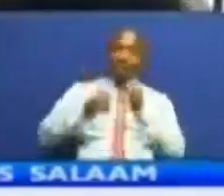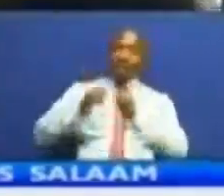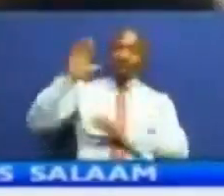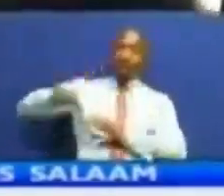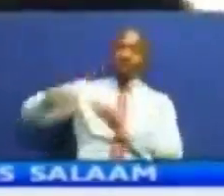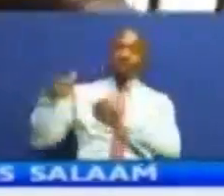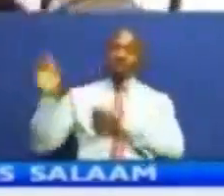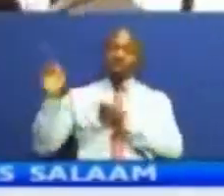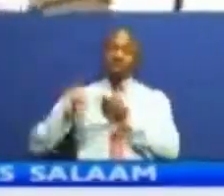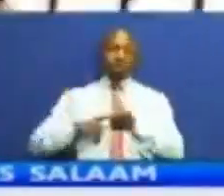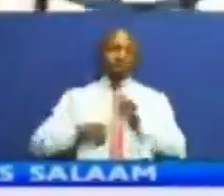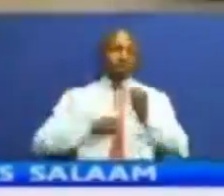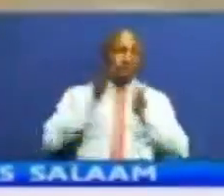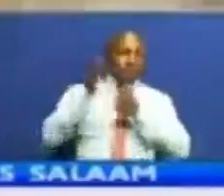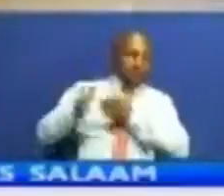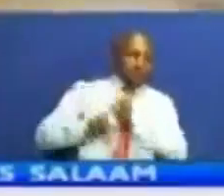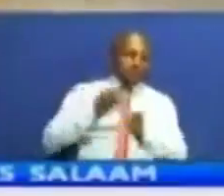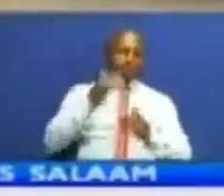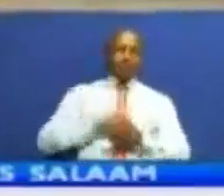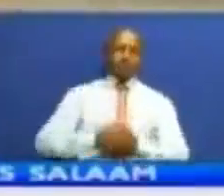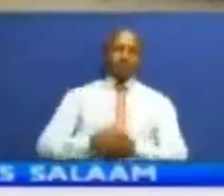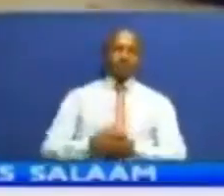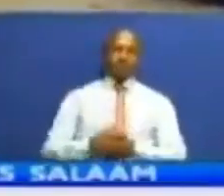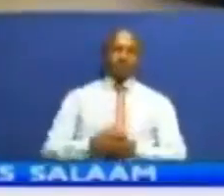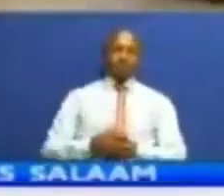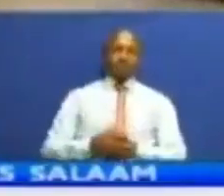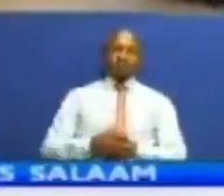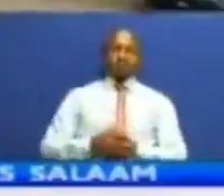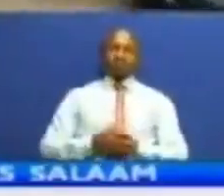nje ikaandaliwa.